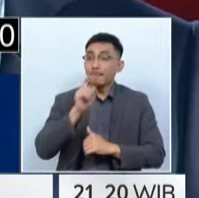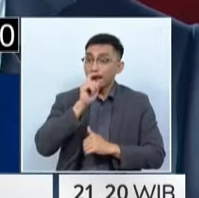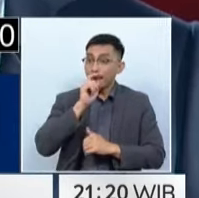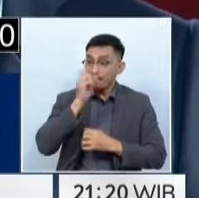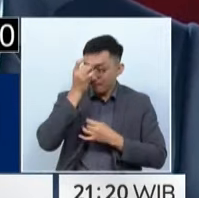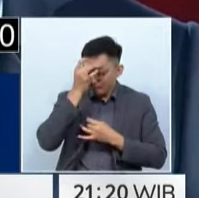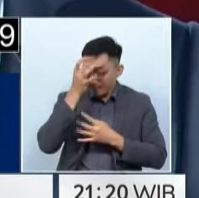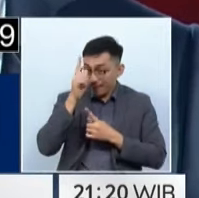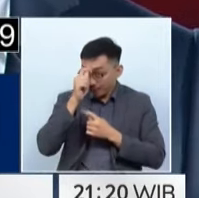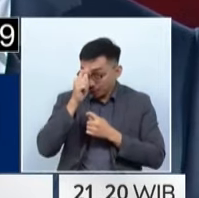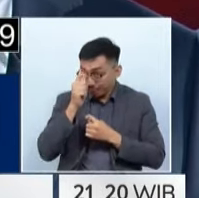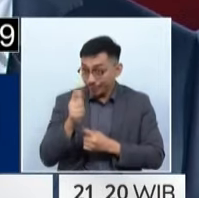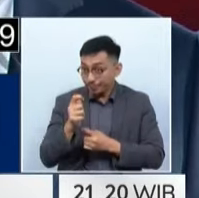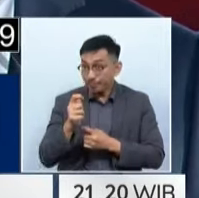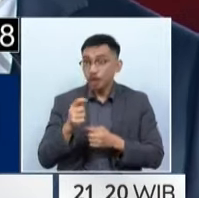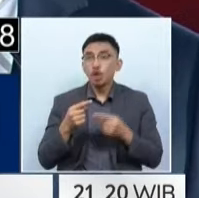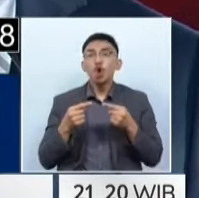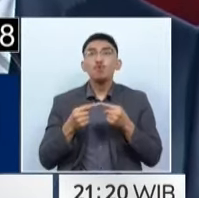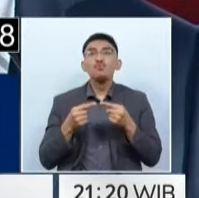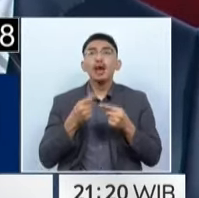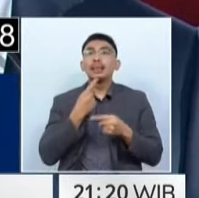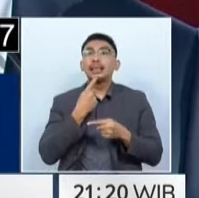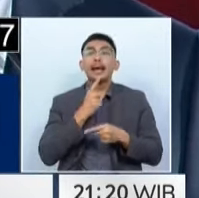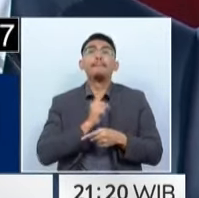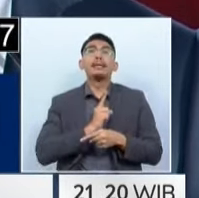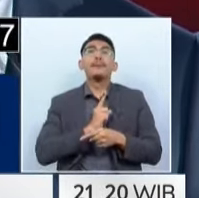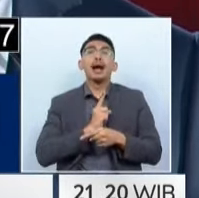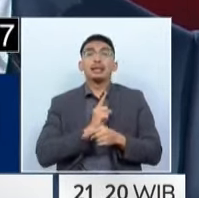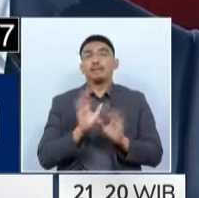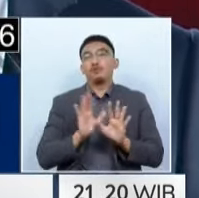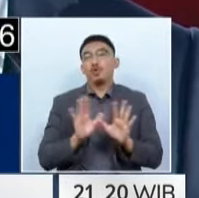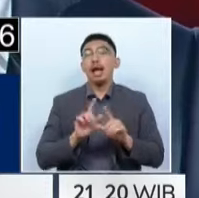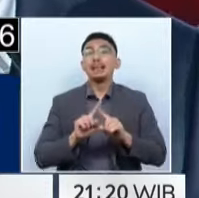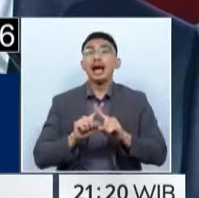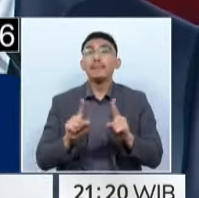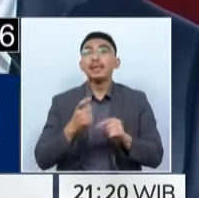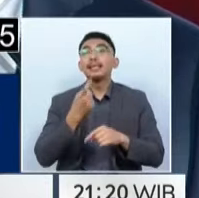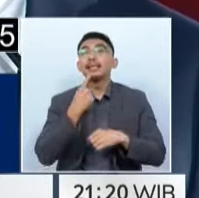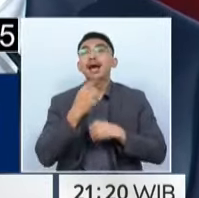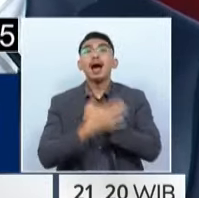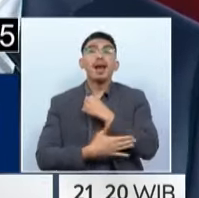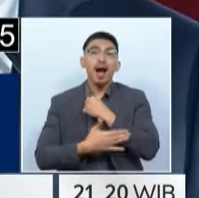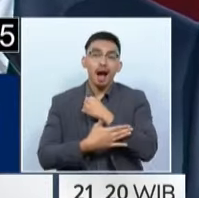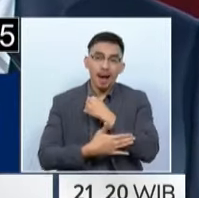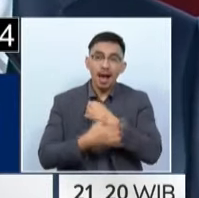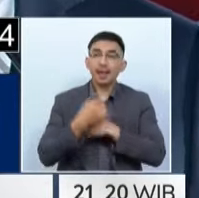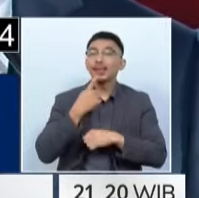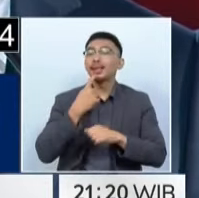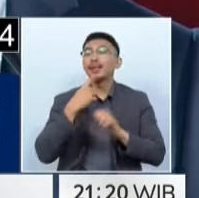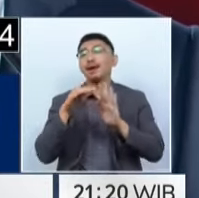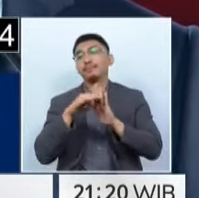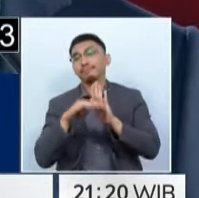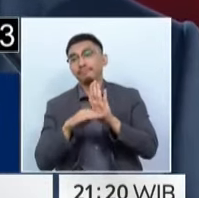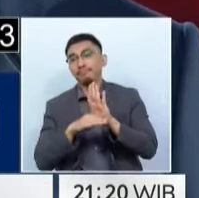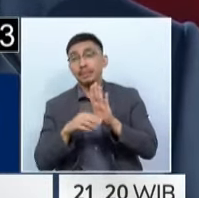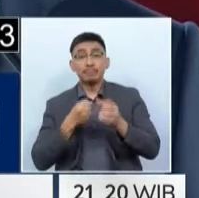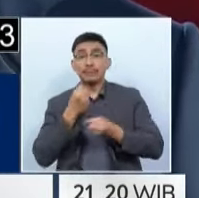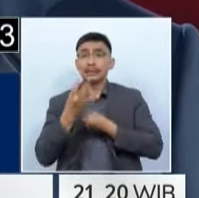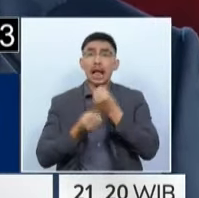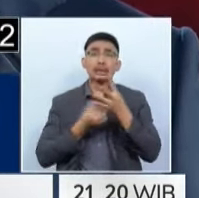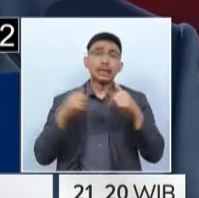soal negara ini soal polisi penjelasannya ya di tempat ini bukan di ruang-ruang tertutup yang tidak diketahui oleh